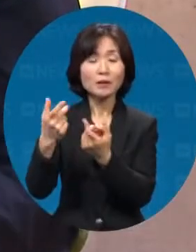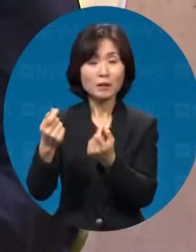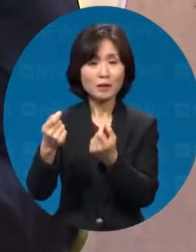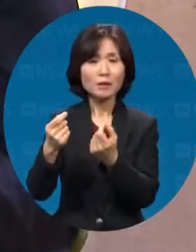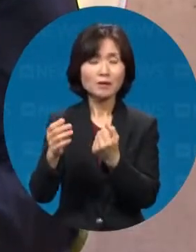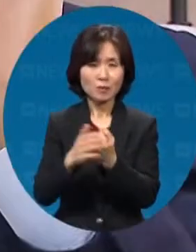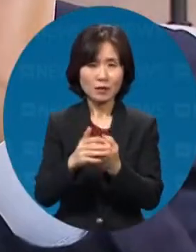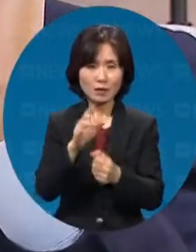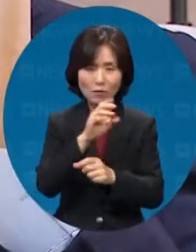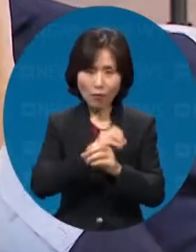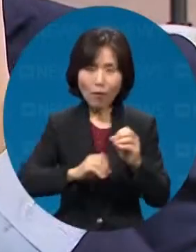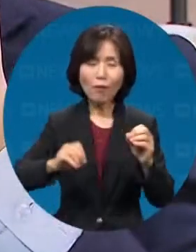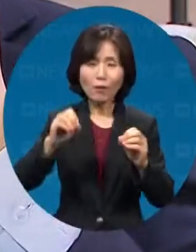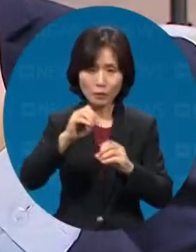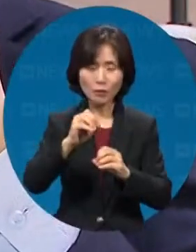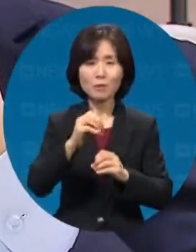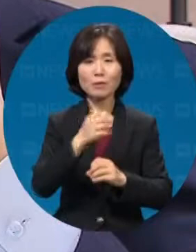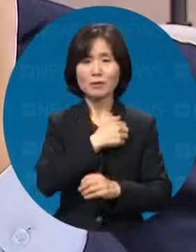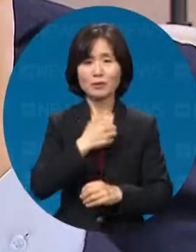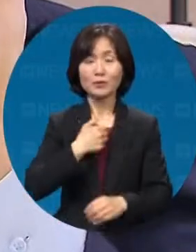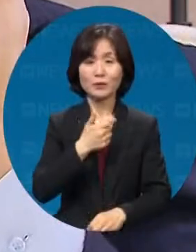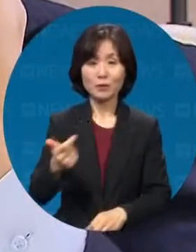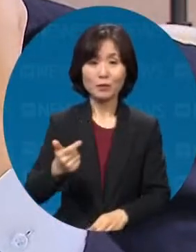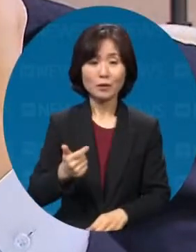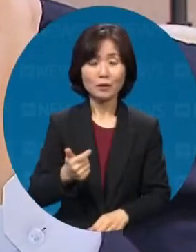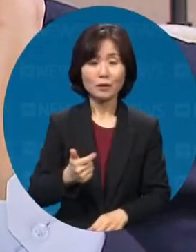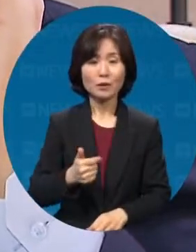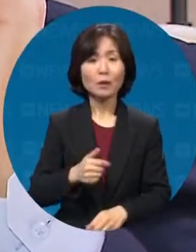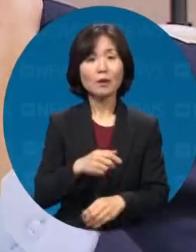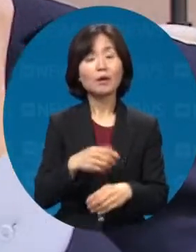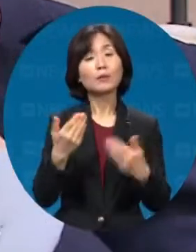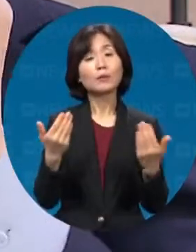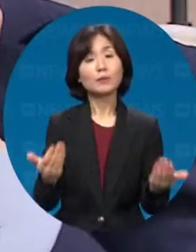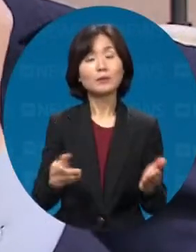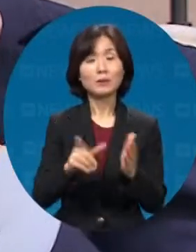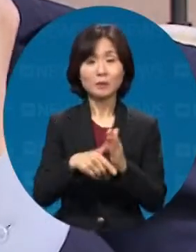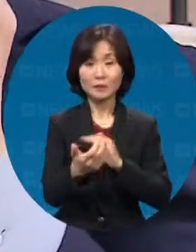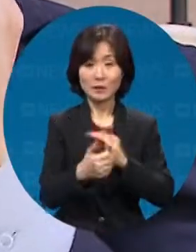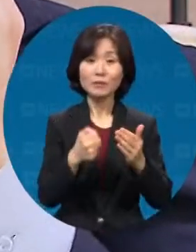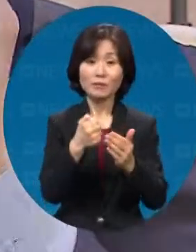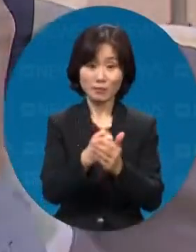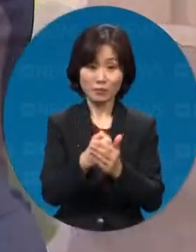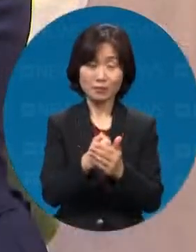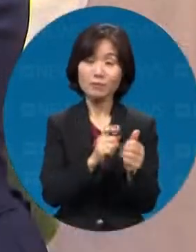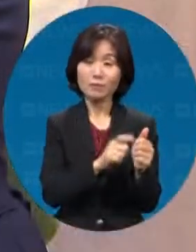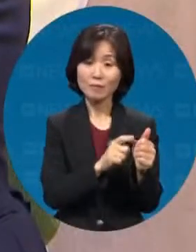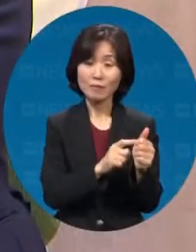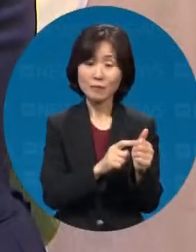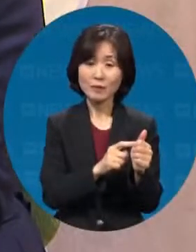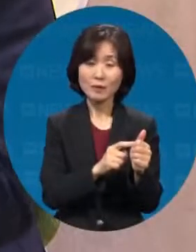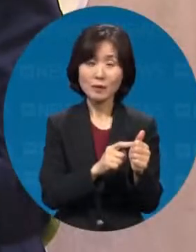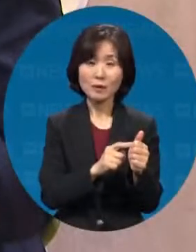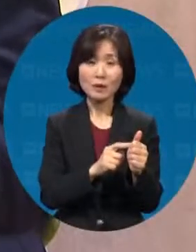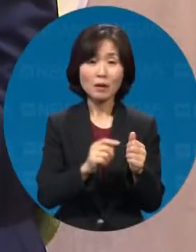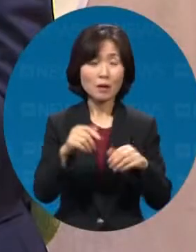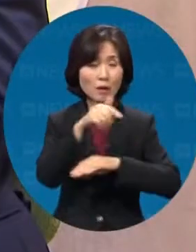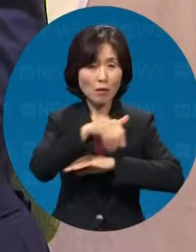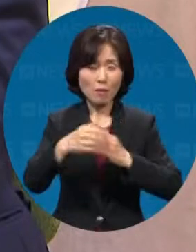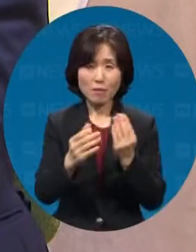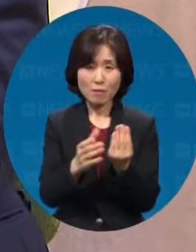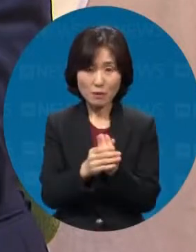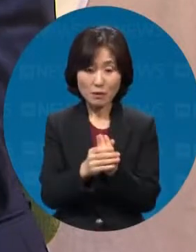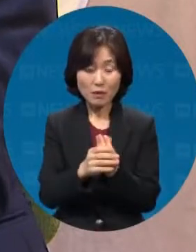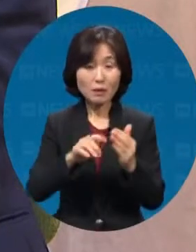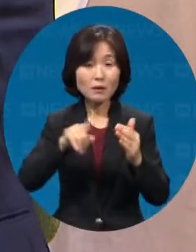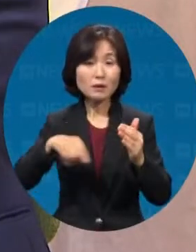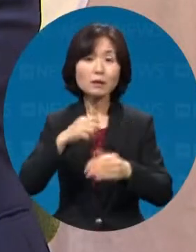높아져요. 아무것도 하지 않는 시간도 미리 정해놓는다는 이윤규 작가. 완벽한 계획 속에서